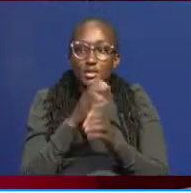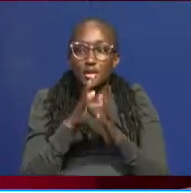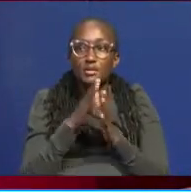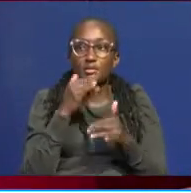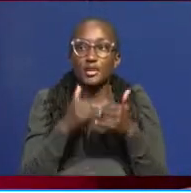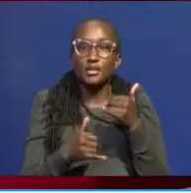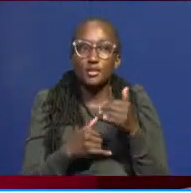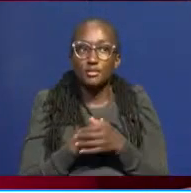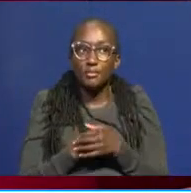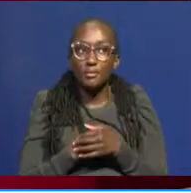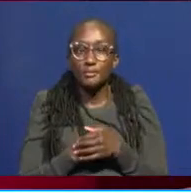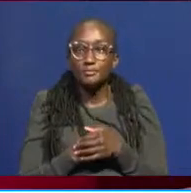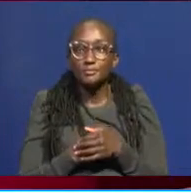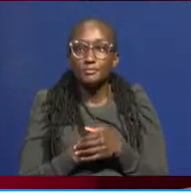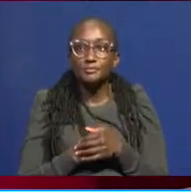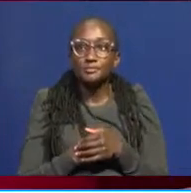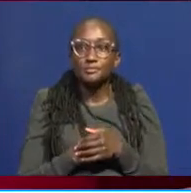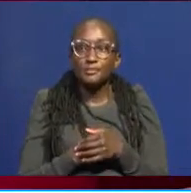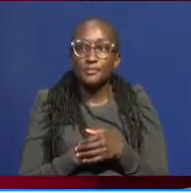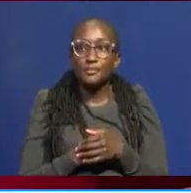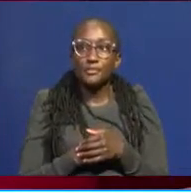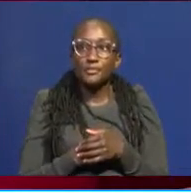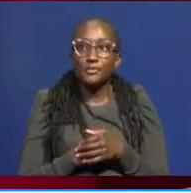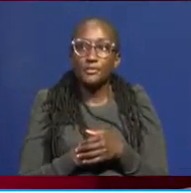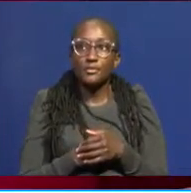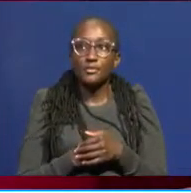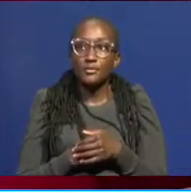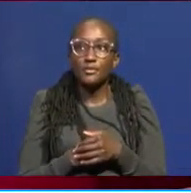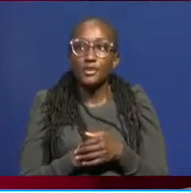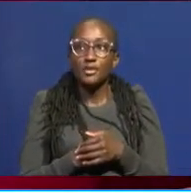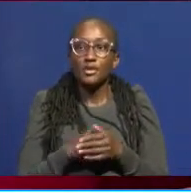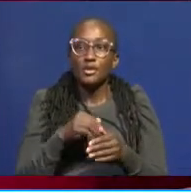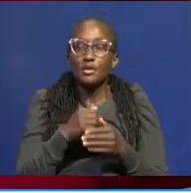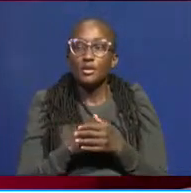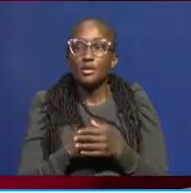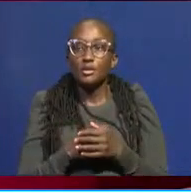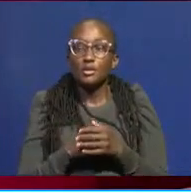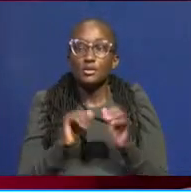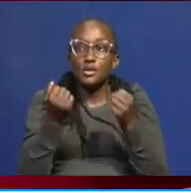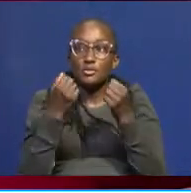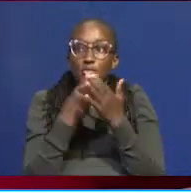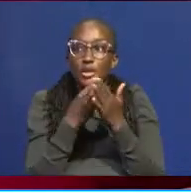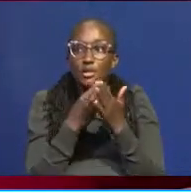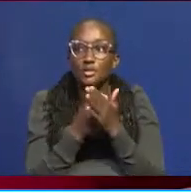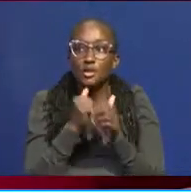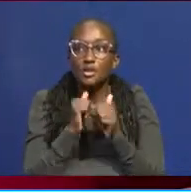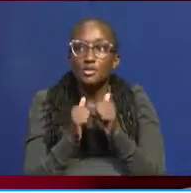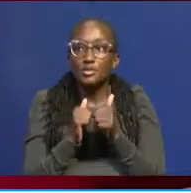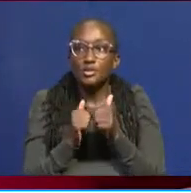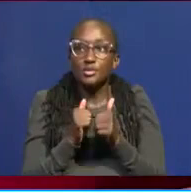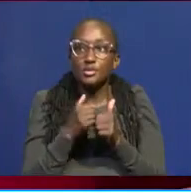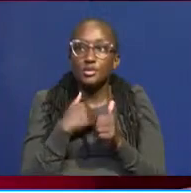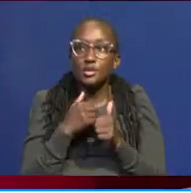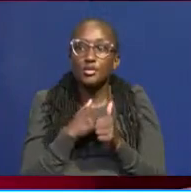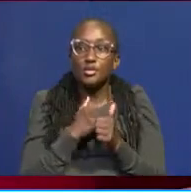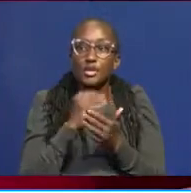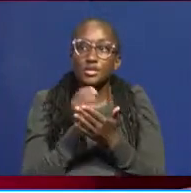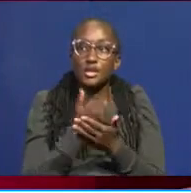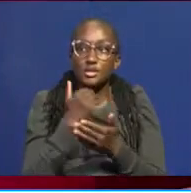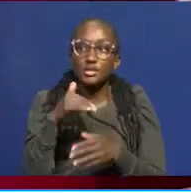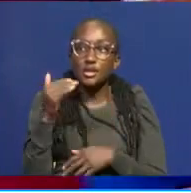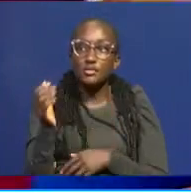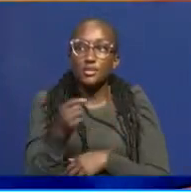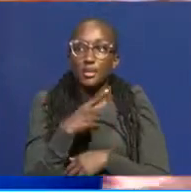hatimaye kuweza kuweka kitita cha pesa ambacho walikuwa wanakatwa kila